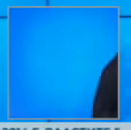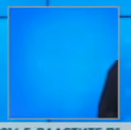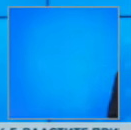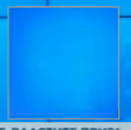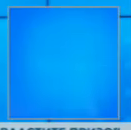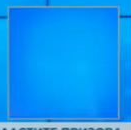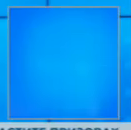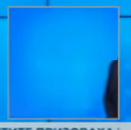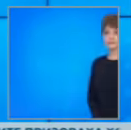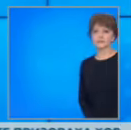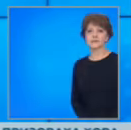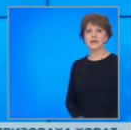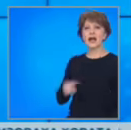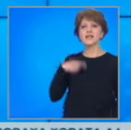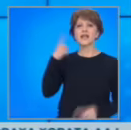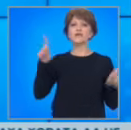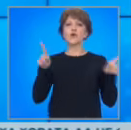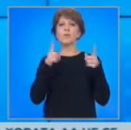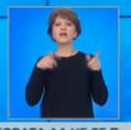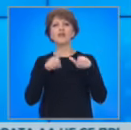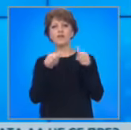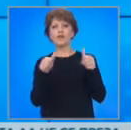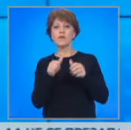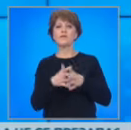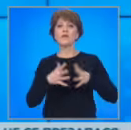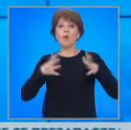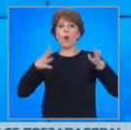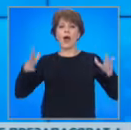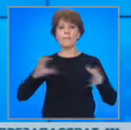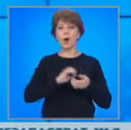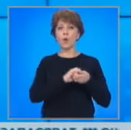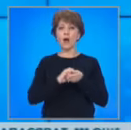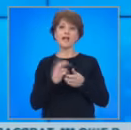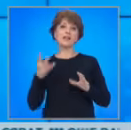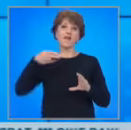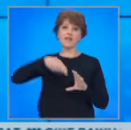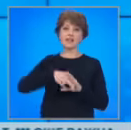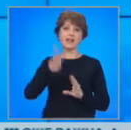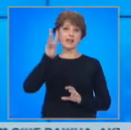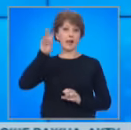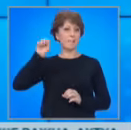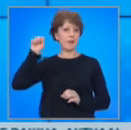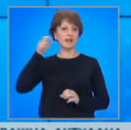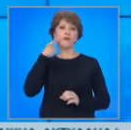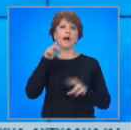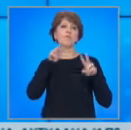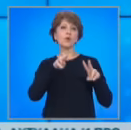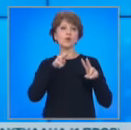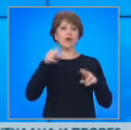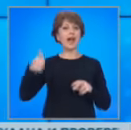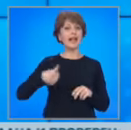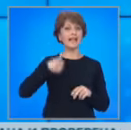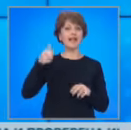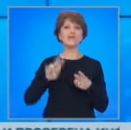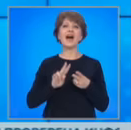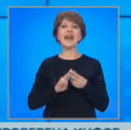Следващото управление ще е формирано от широка коалиция, в която ще трябва да влязат повече от три партии. Това прогнозира лидерът на НФСБ